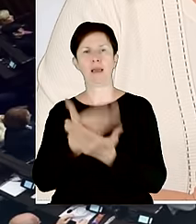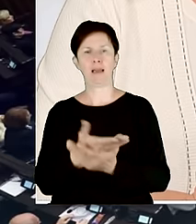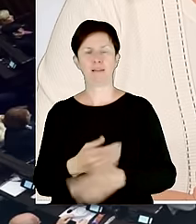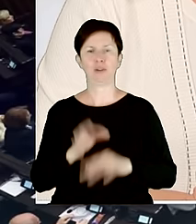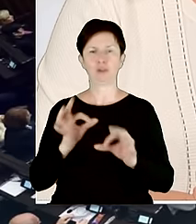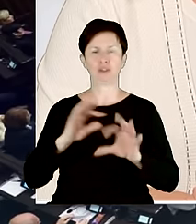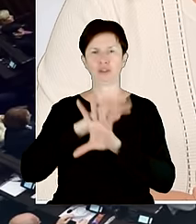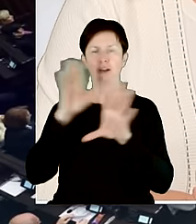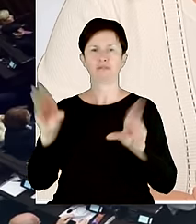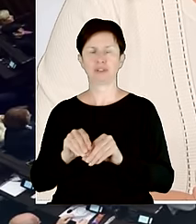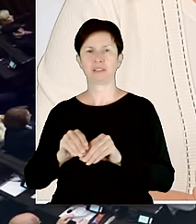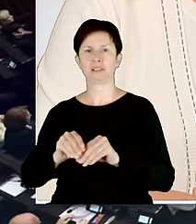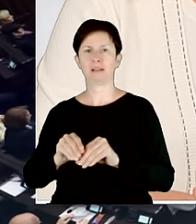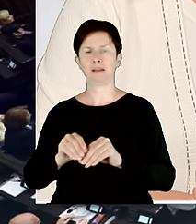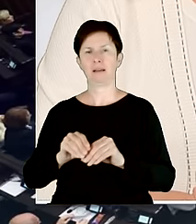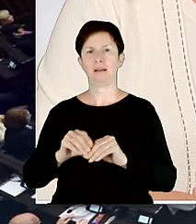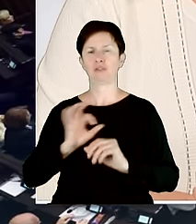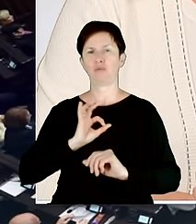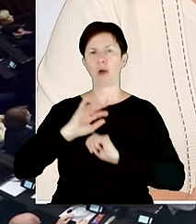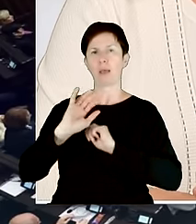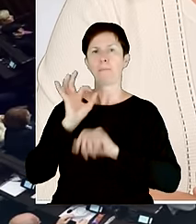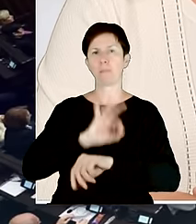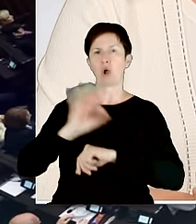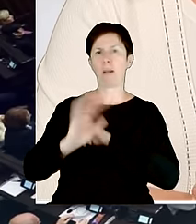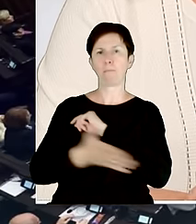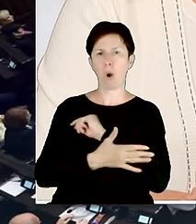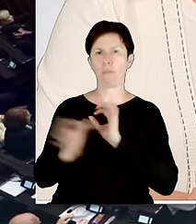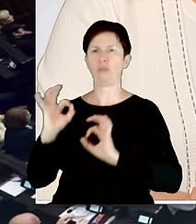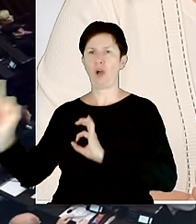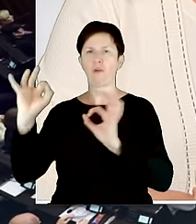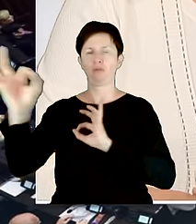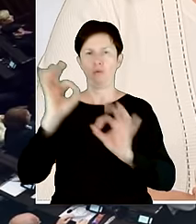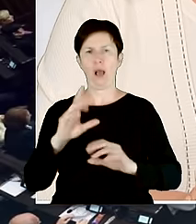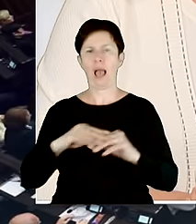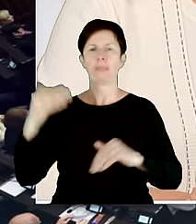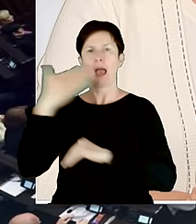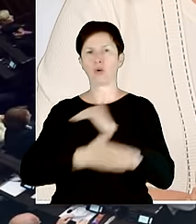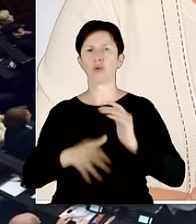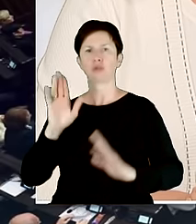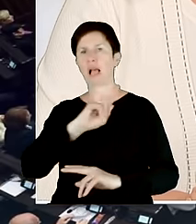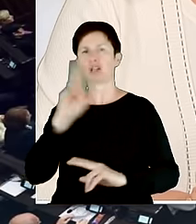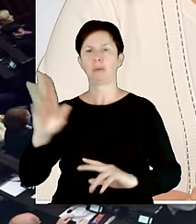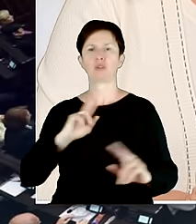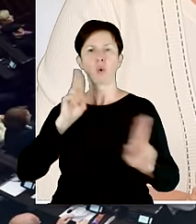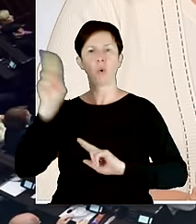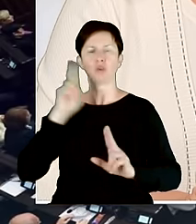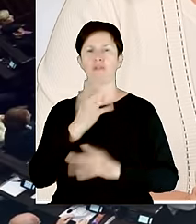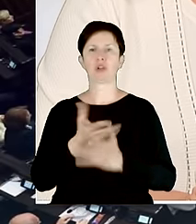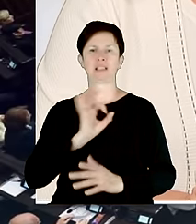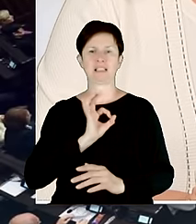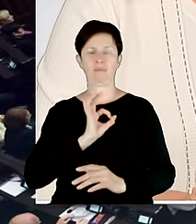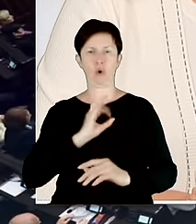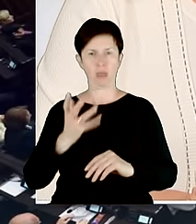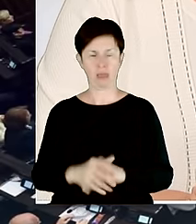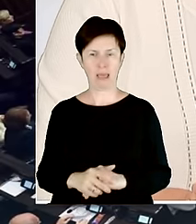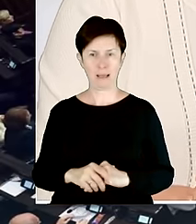swoje projekty, żeby to w miarę dobrze wyglądało, a na końcu i tak każdy będzie głosował za swoim. Pan senator. I